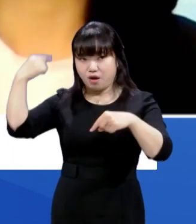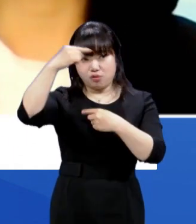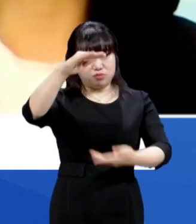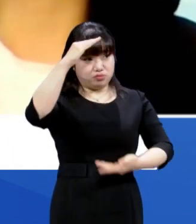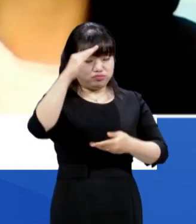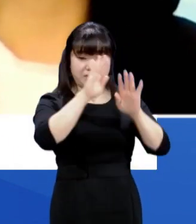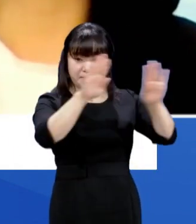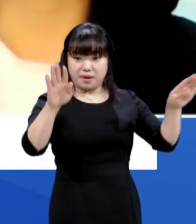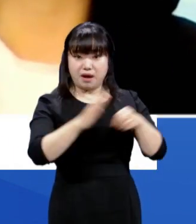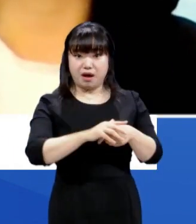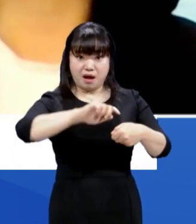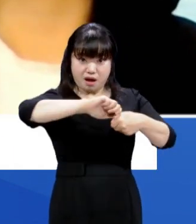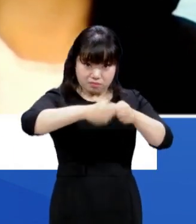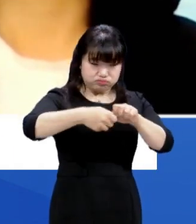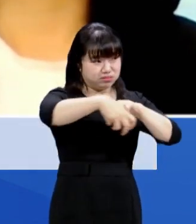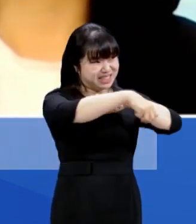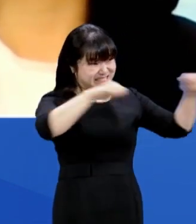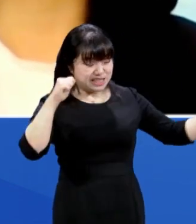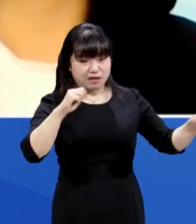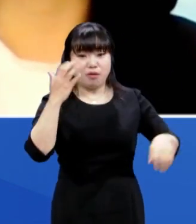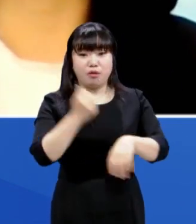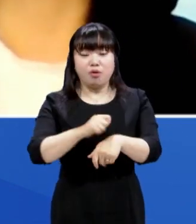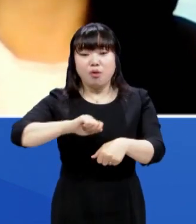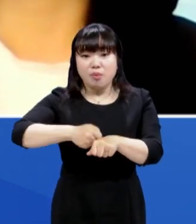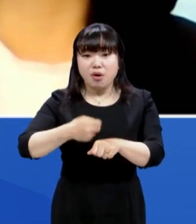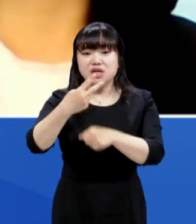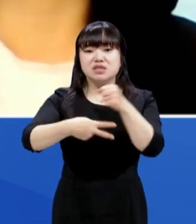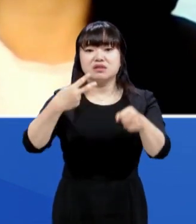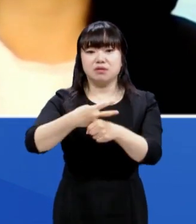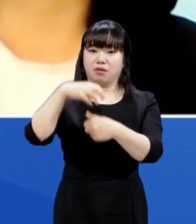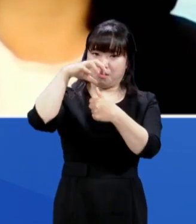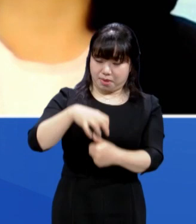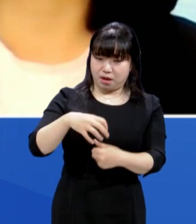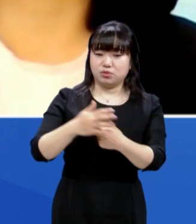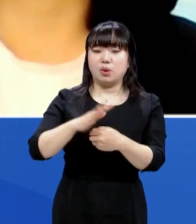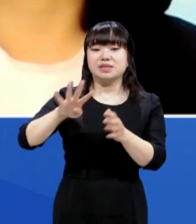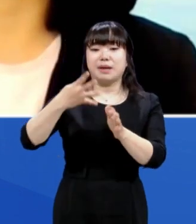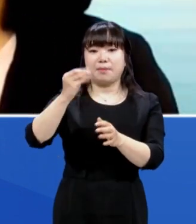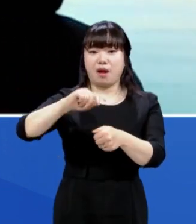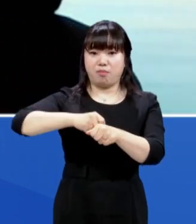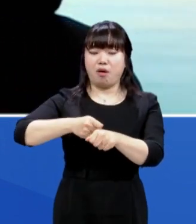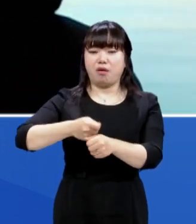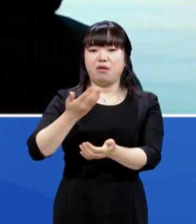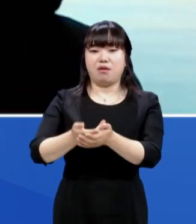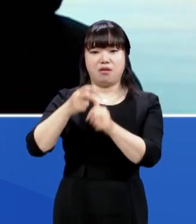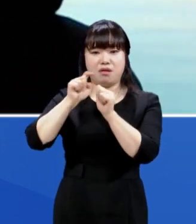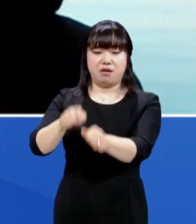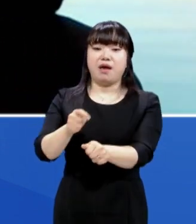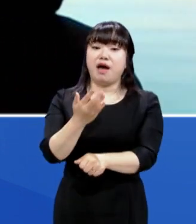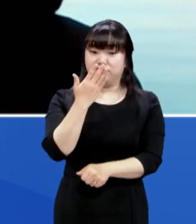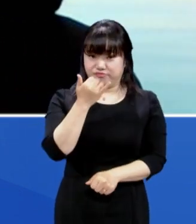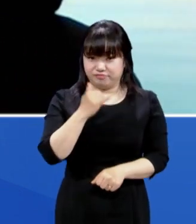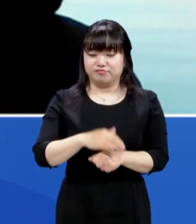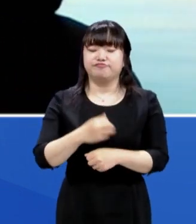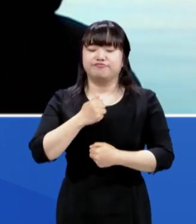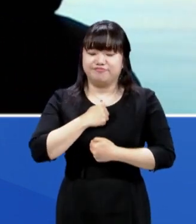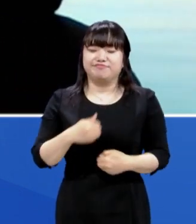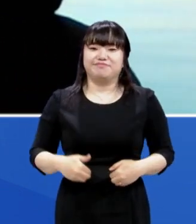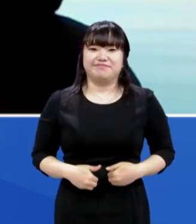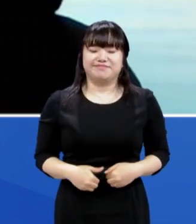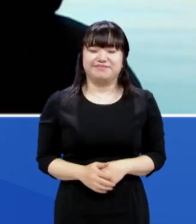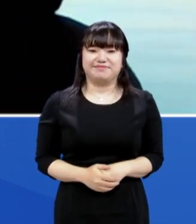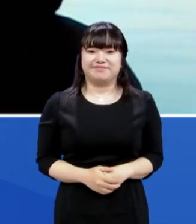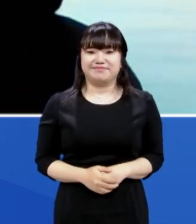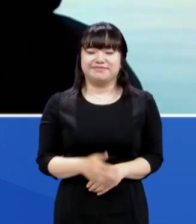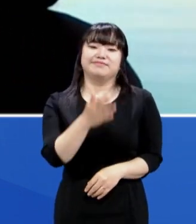2년 이하의 징역이나 400만원 이하의 벌금에 처해질 수 있습니다 4 이번 지방선거에 출마한